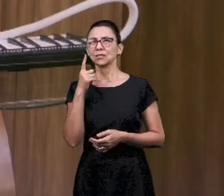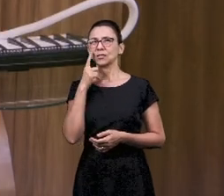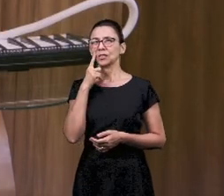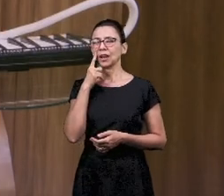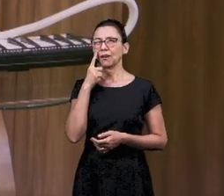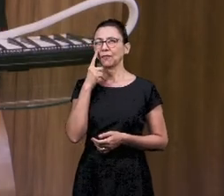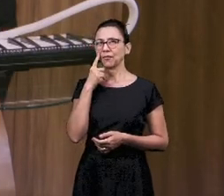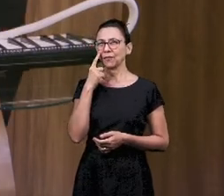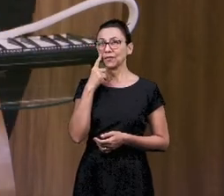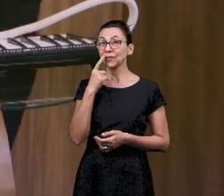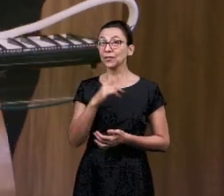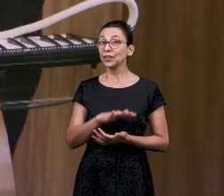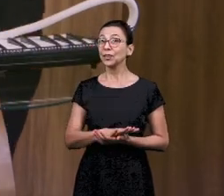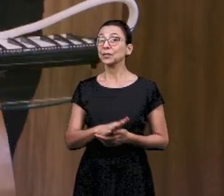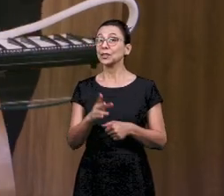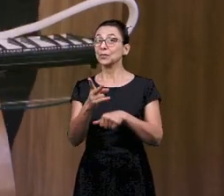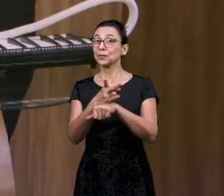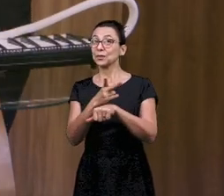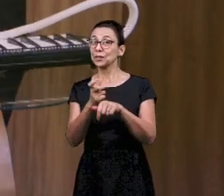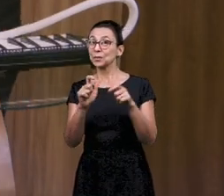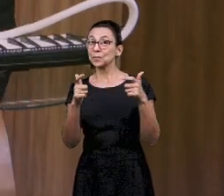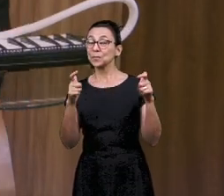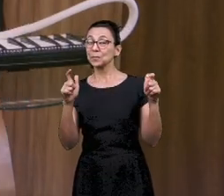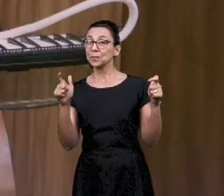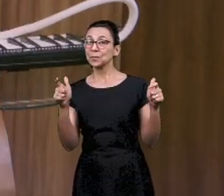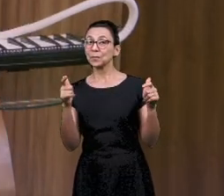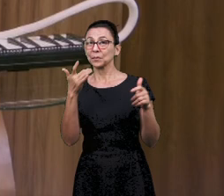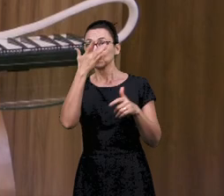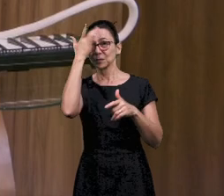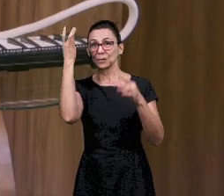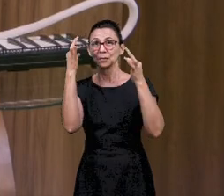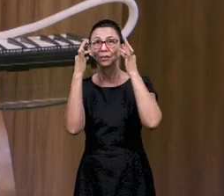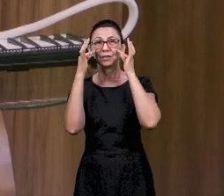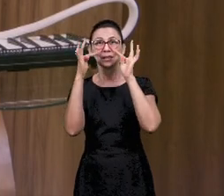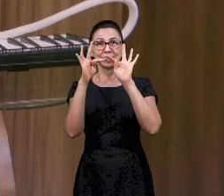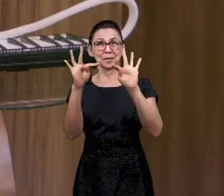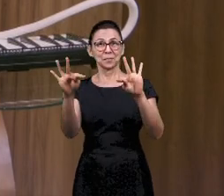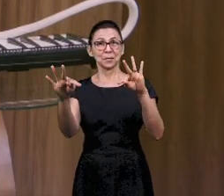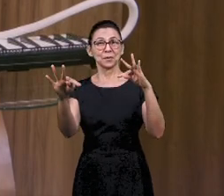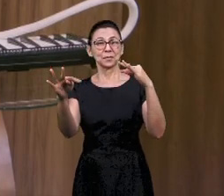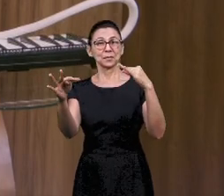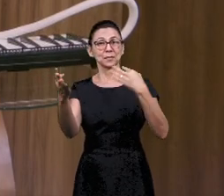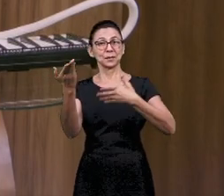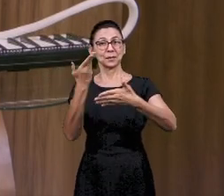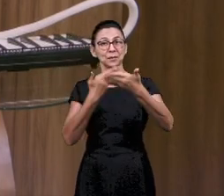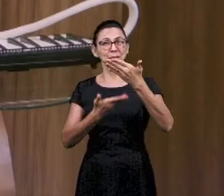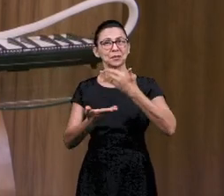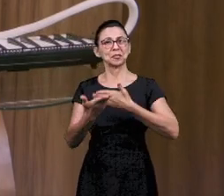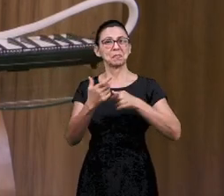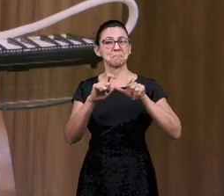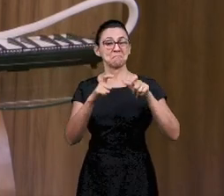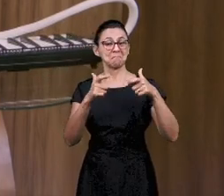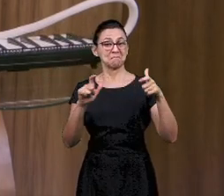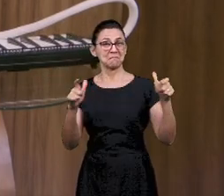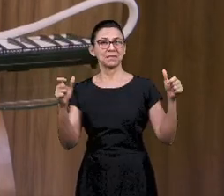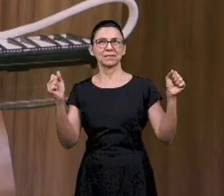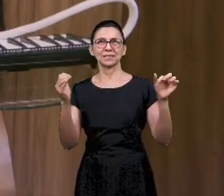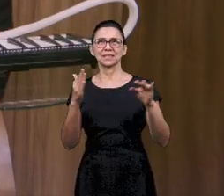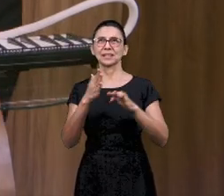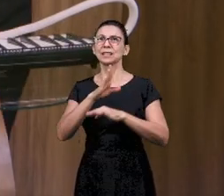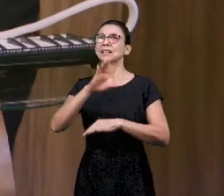commentaire sur le grand nombre de vidéos, des photos et de témoignages que nous avons reçus. Il y en a beaucoup, gloire à